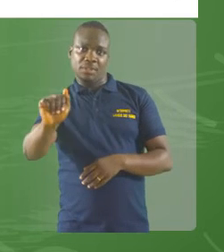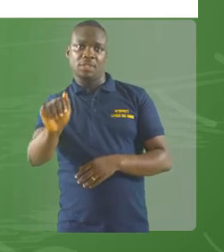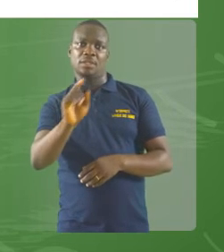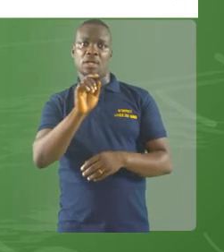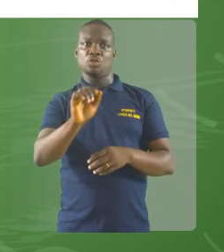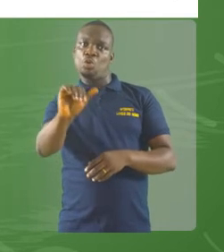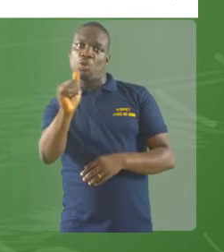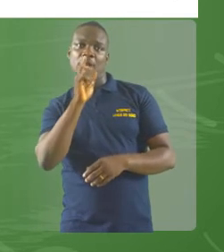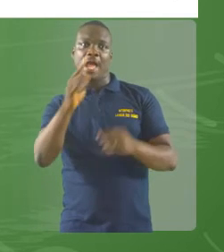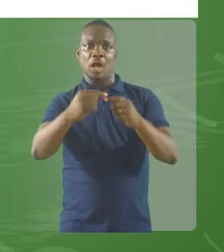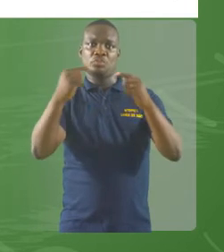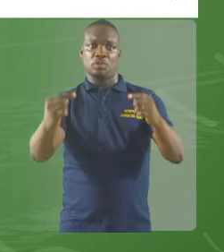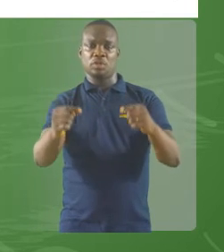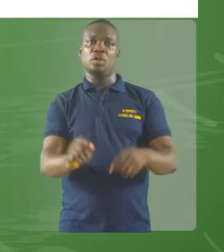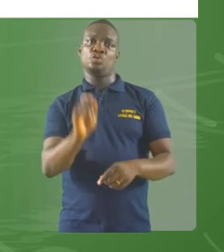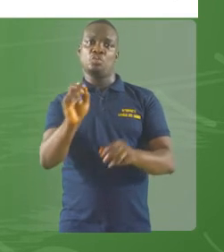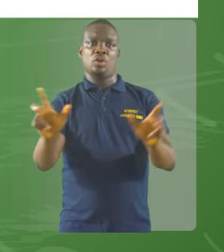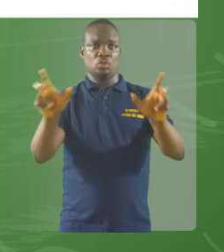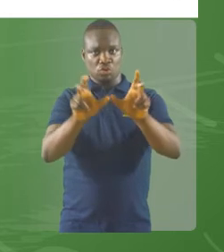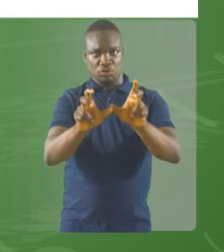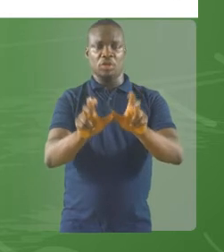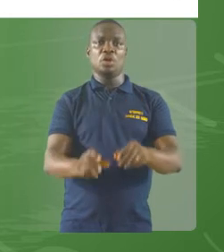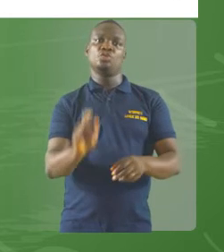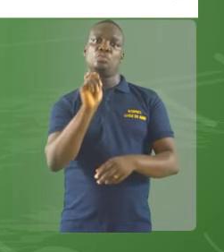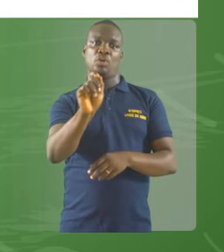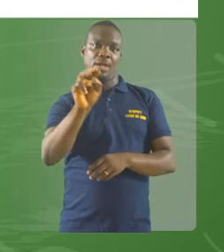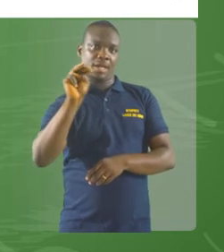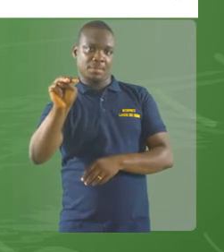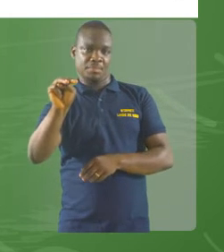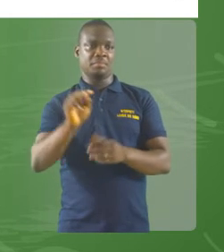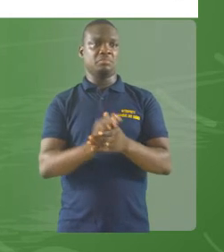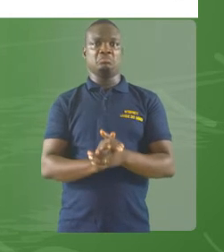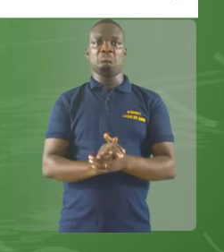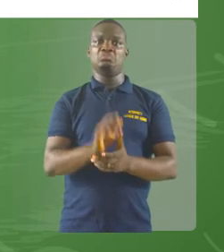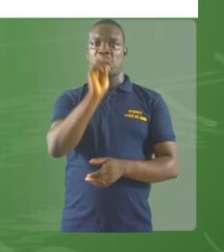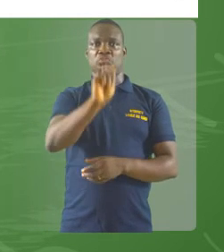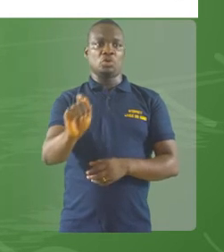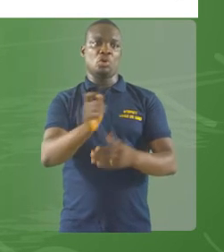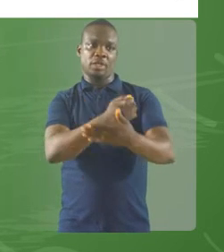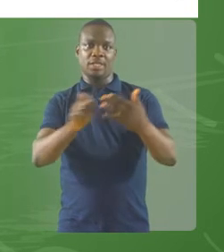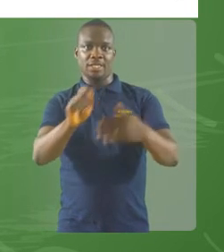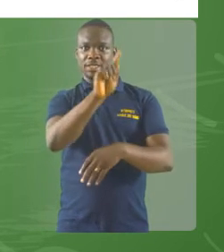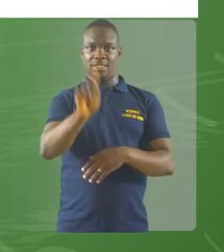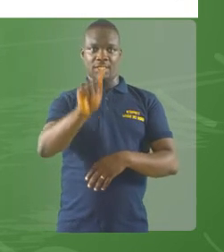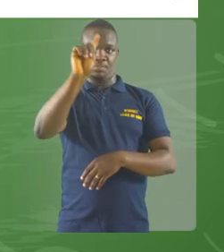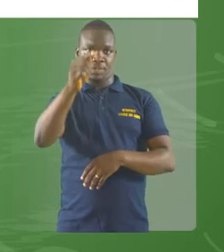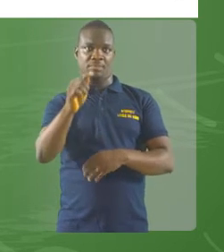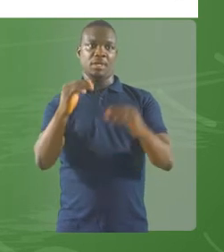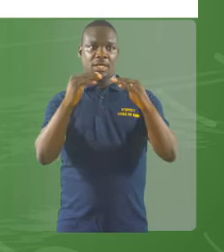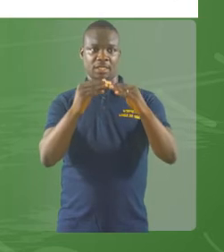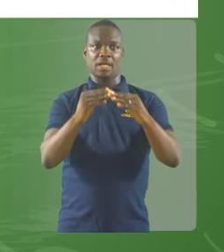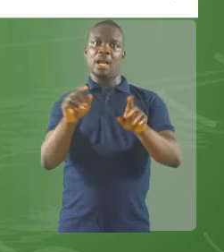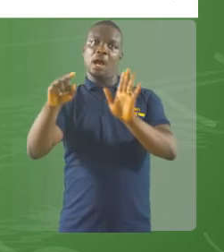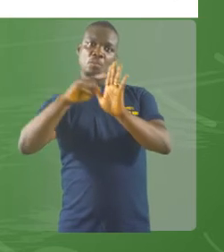l'opposé du conjugué de l'affixe du point M. Et on note donc Z' est égal à